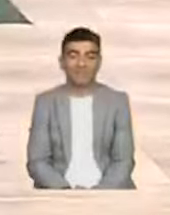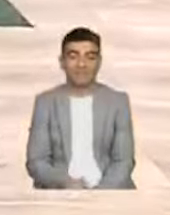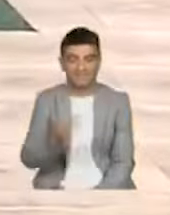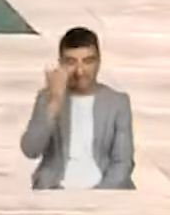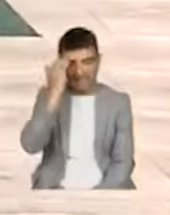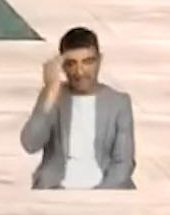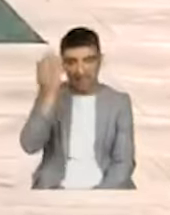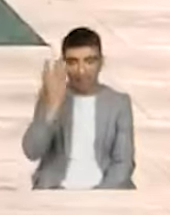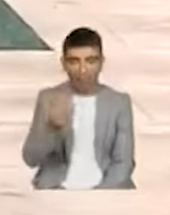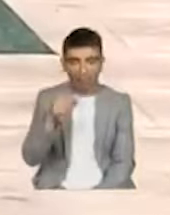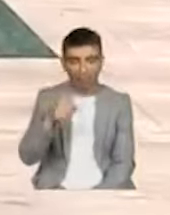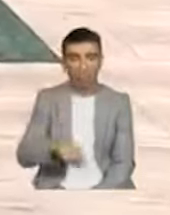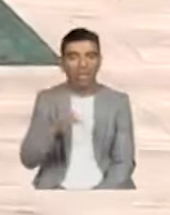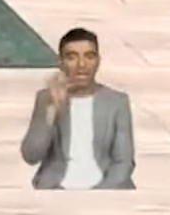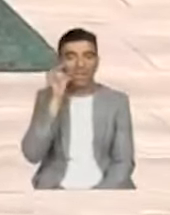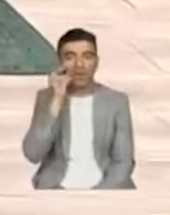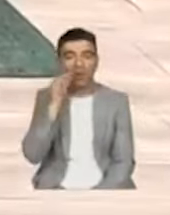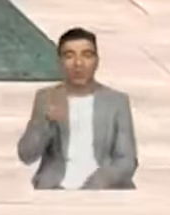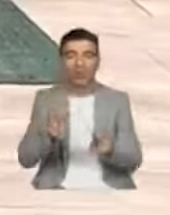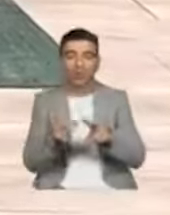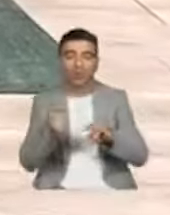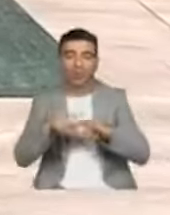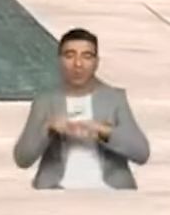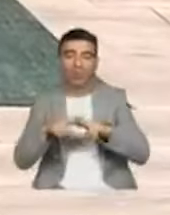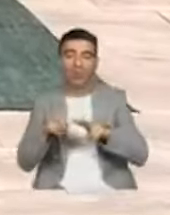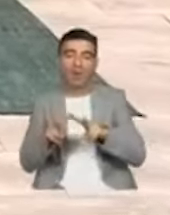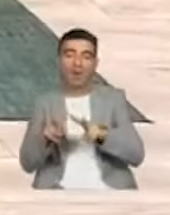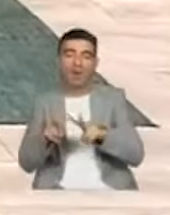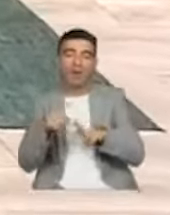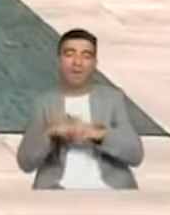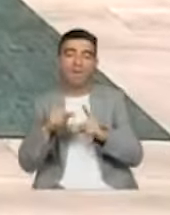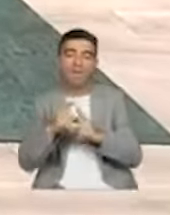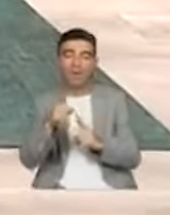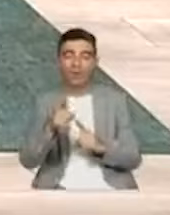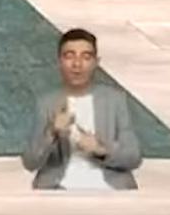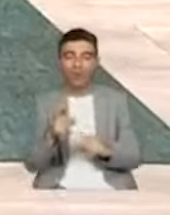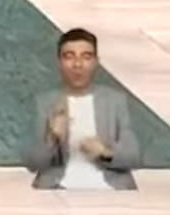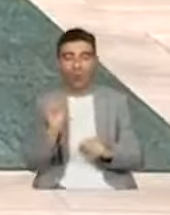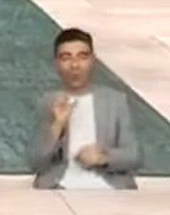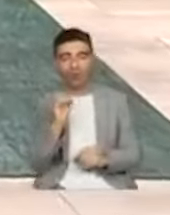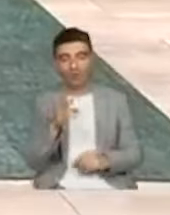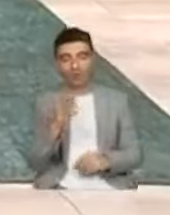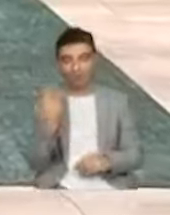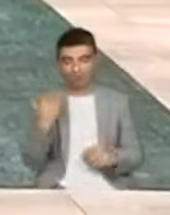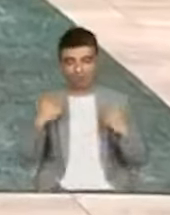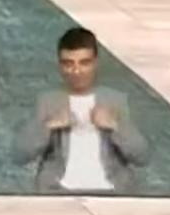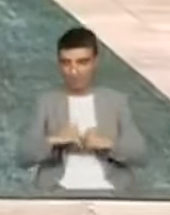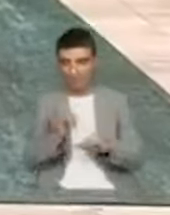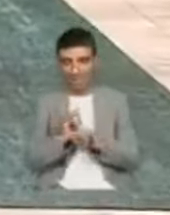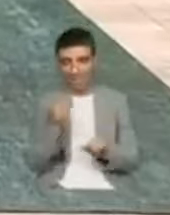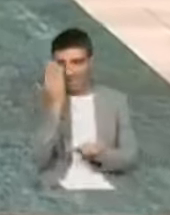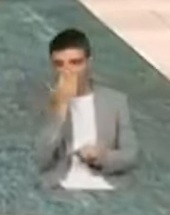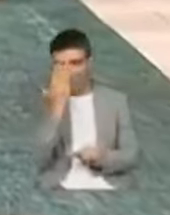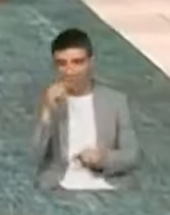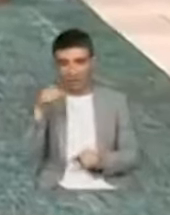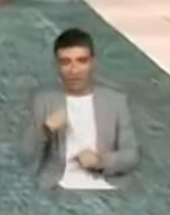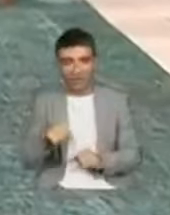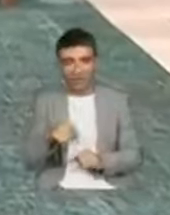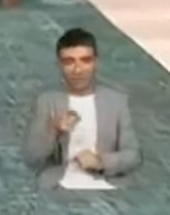Selamlar olsun buradan Giresun'a. Muhammed Keskin hocam stüdyomuzda. Hocamla yine pişti olmuşuz. Evet. Geçen sefer siyah siyah giymiştik